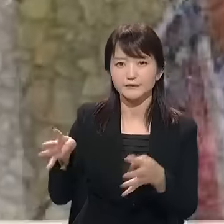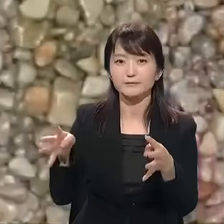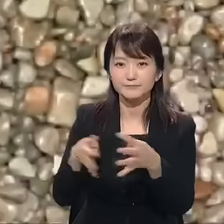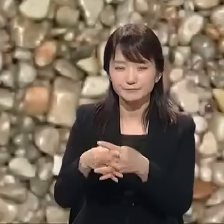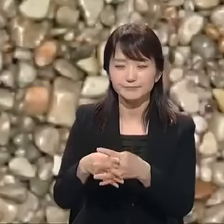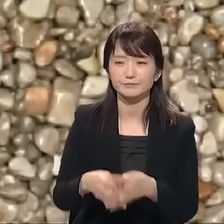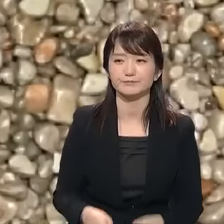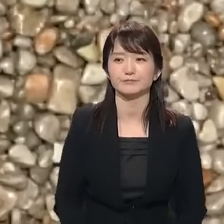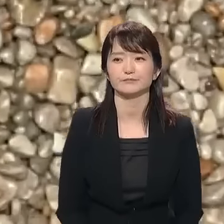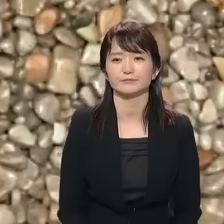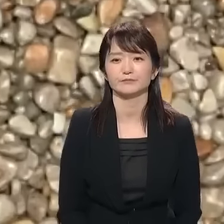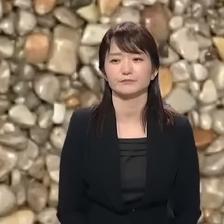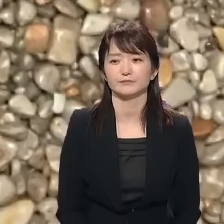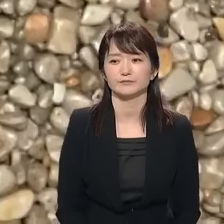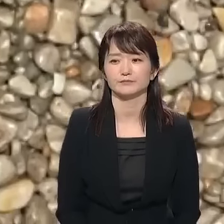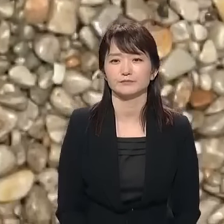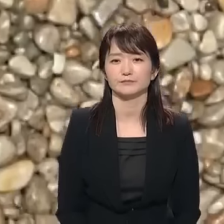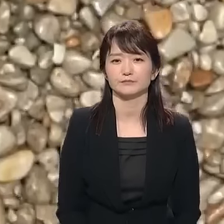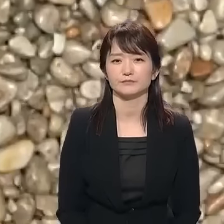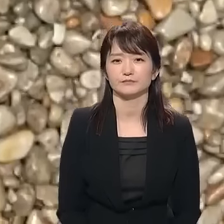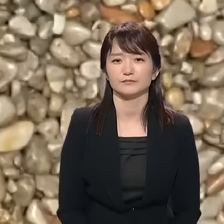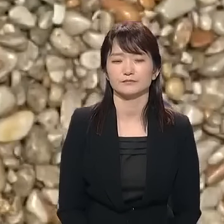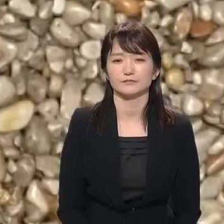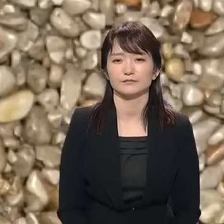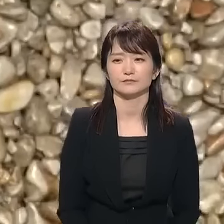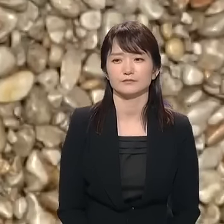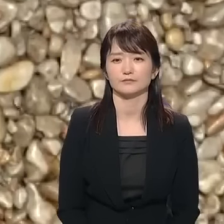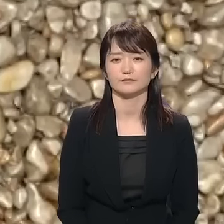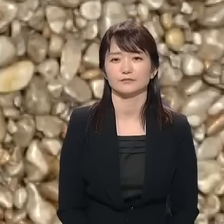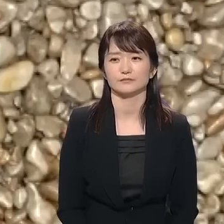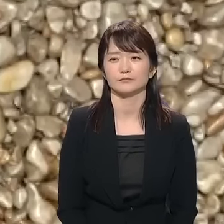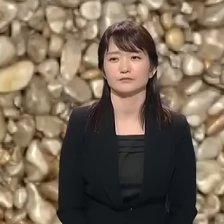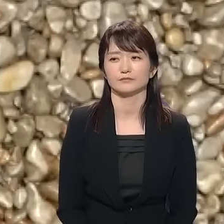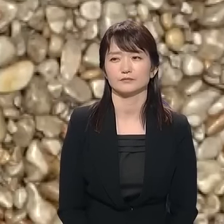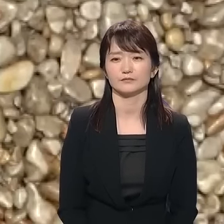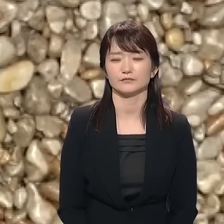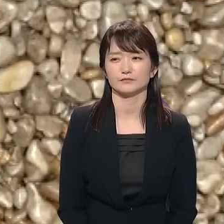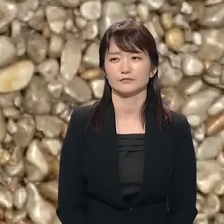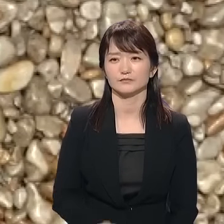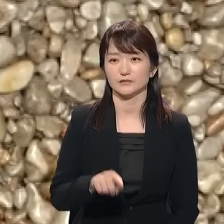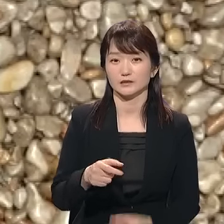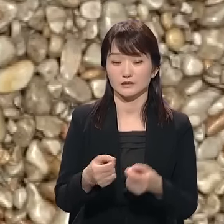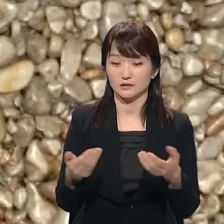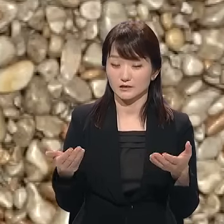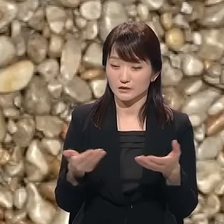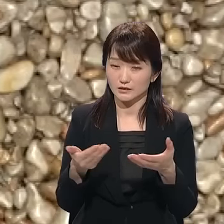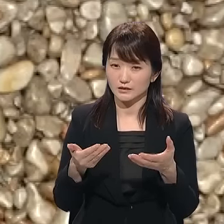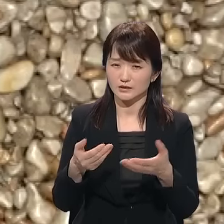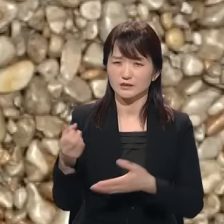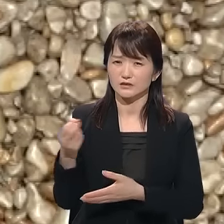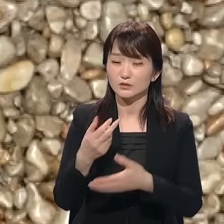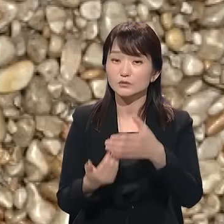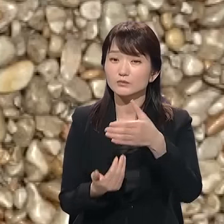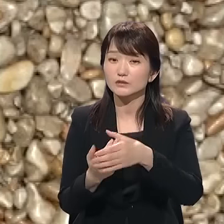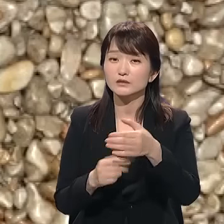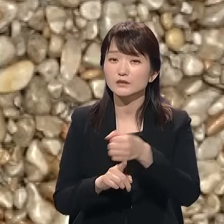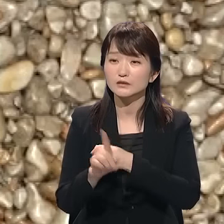자, 방금 뭐 박 변호사님도 잠깐 얘기하셨는데 교수님, 이런 일이 왜 자꾸 이렇게 빈번하느냐?